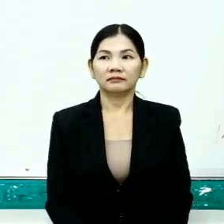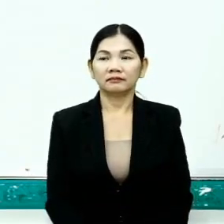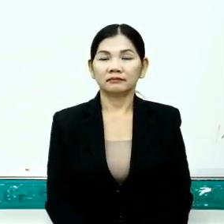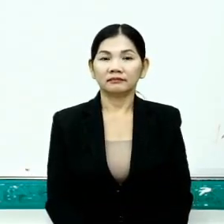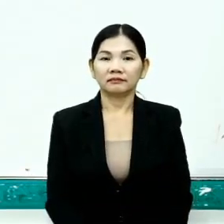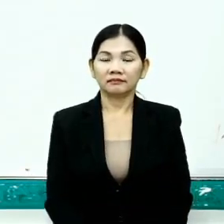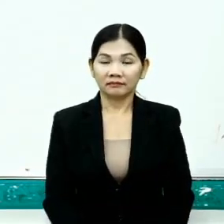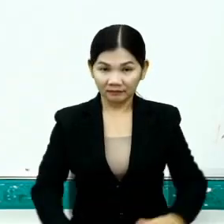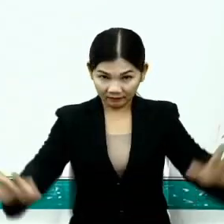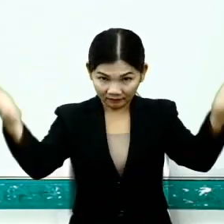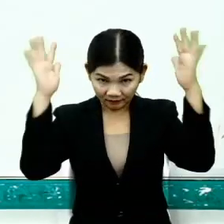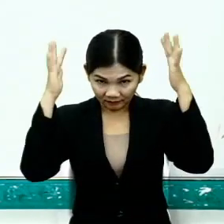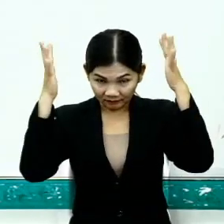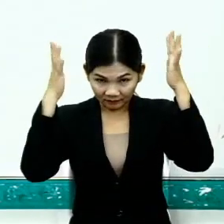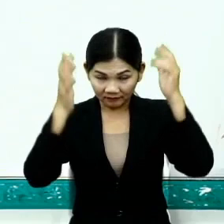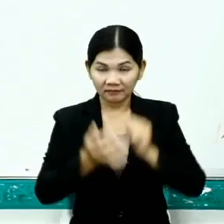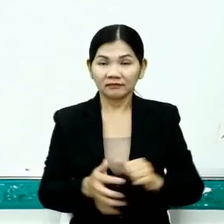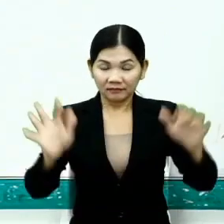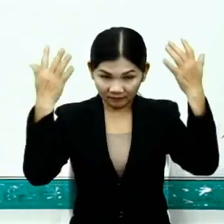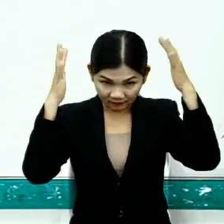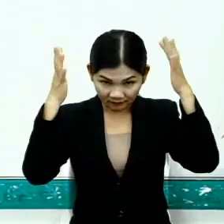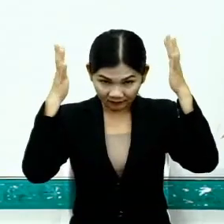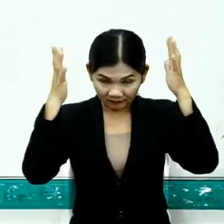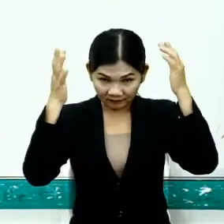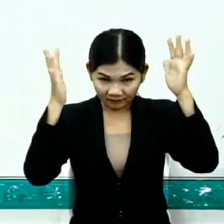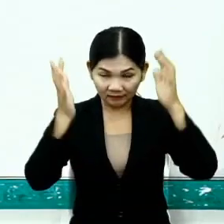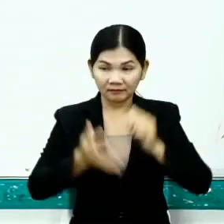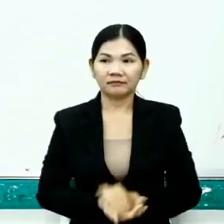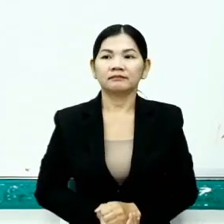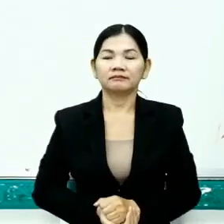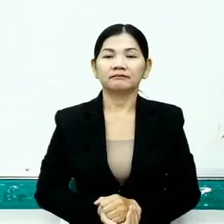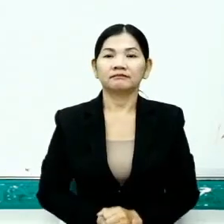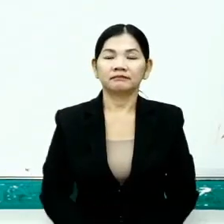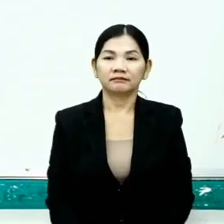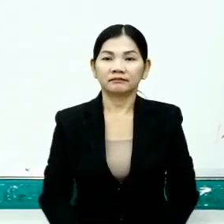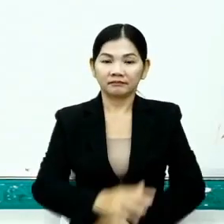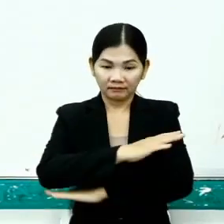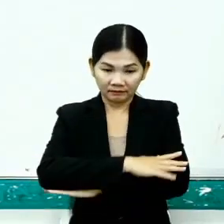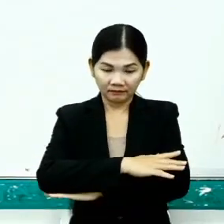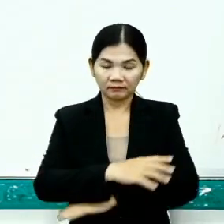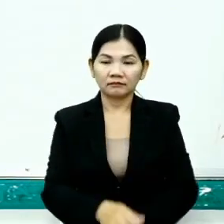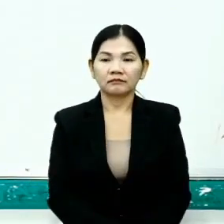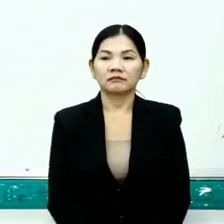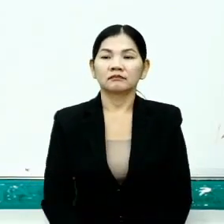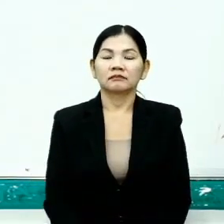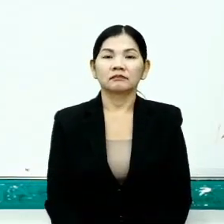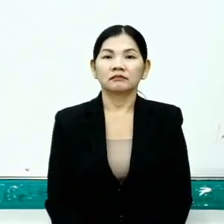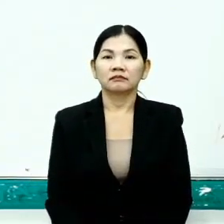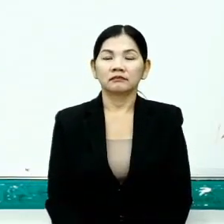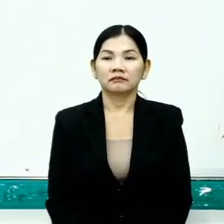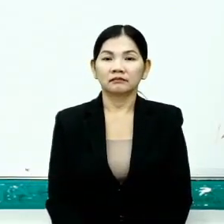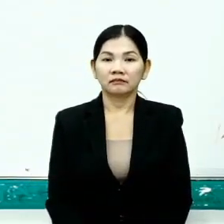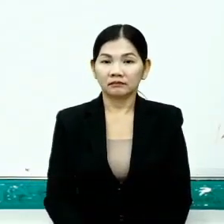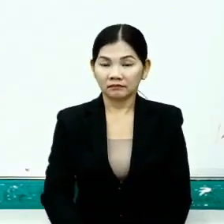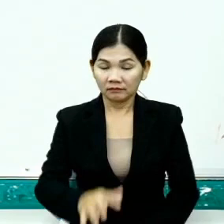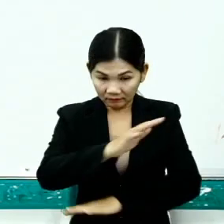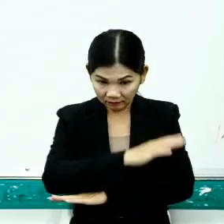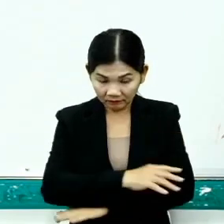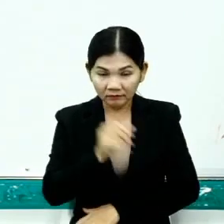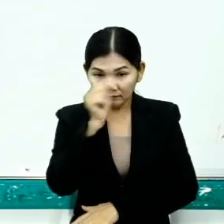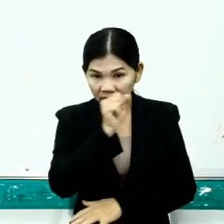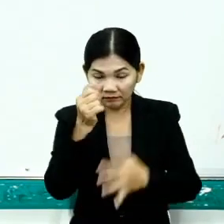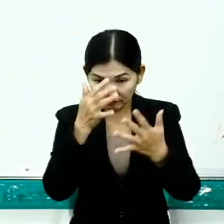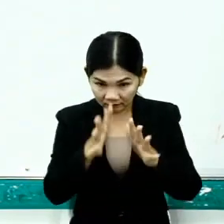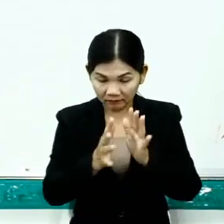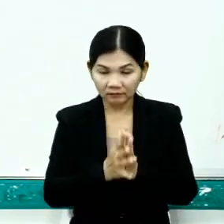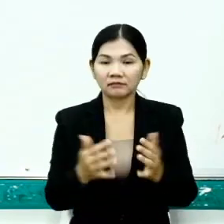chà nhắn con tiện đai mà đang tiếp con môi bì đã đại lực to nhắn dược bàn sầm rạ chì riêng chùm